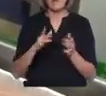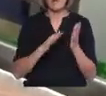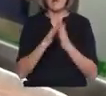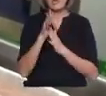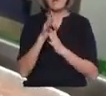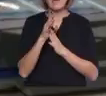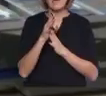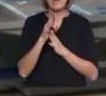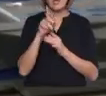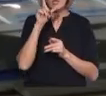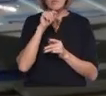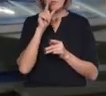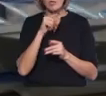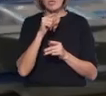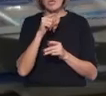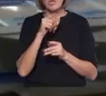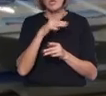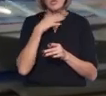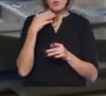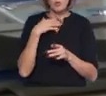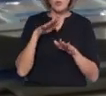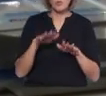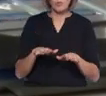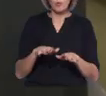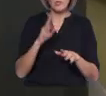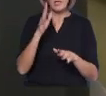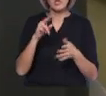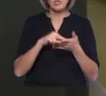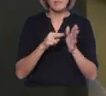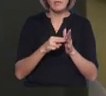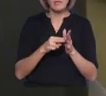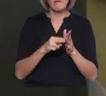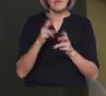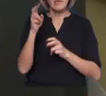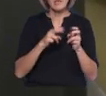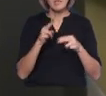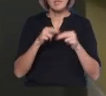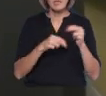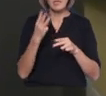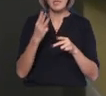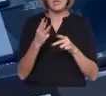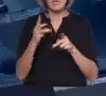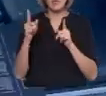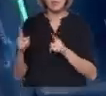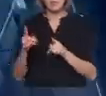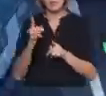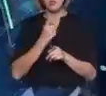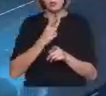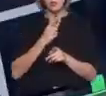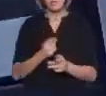выращивания бройлеров, цех убоя и переработки. В дальнейшем в планах руководства компании строительство третьей очереди.